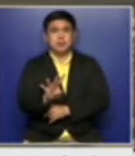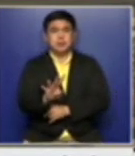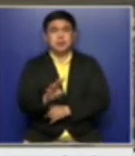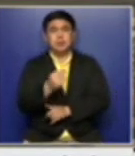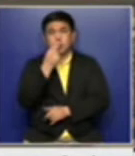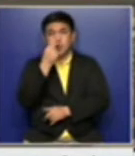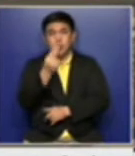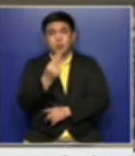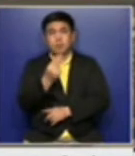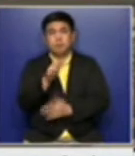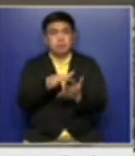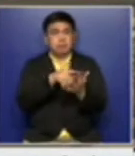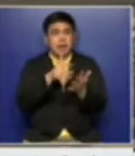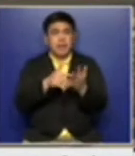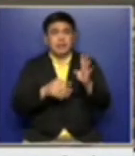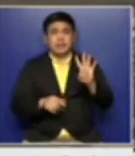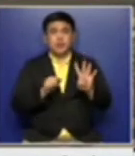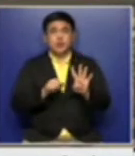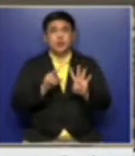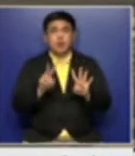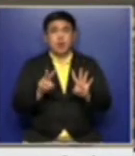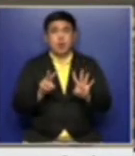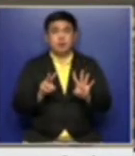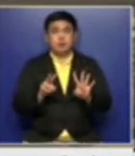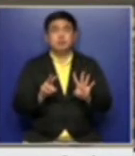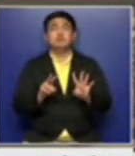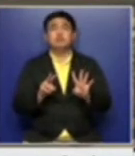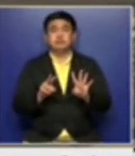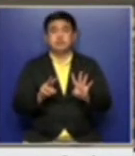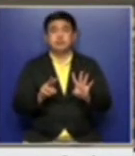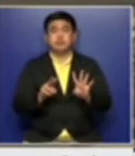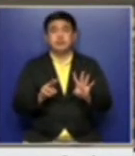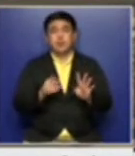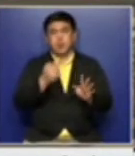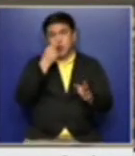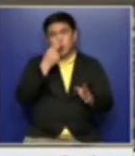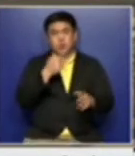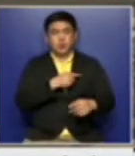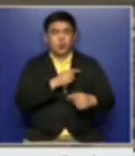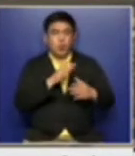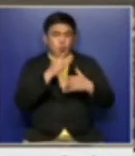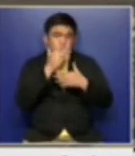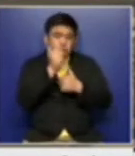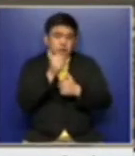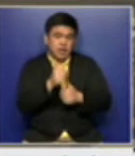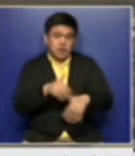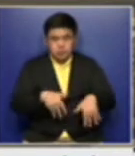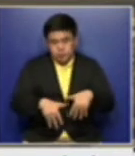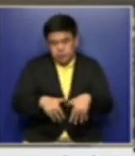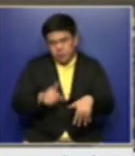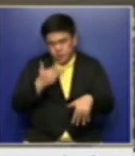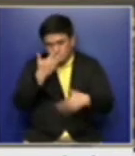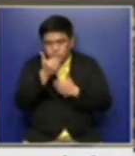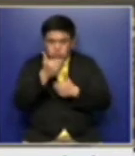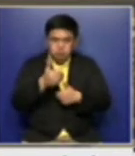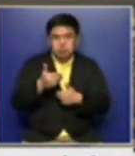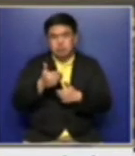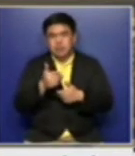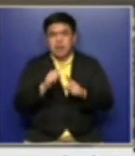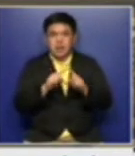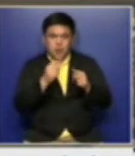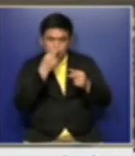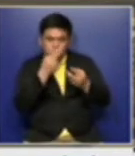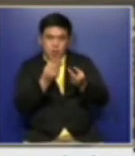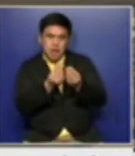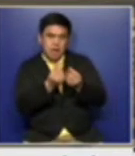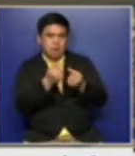ในแผน 4.2 ซึ่งดูผิวเผินว่าจะดูเอาใจใส่กับชาวท้องถิ่นนะคะถึงแม้ว่าตัวเลขของรัฐบ